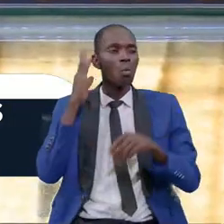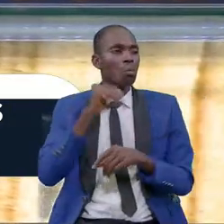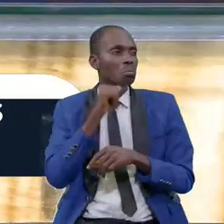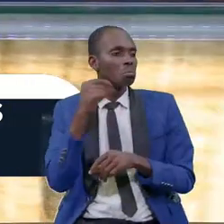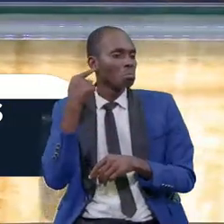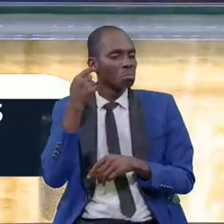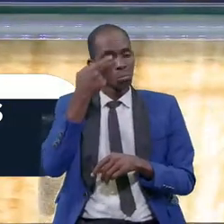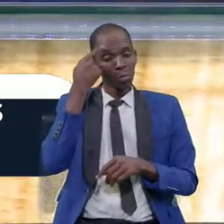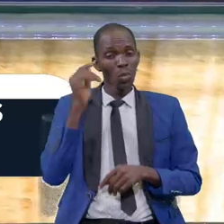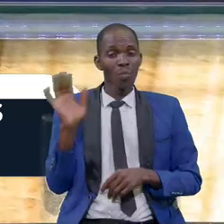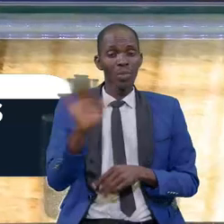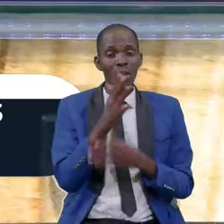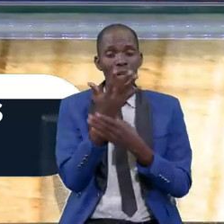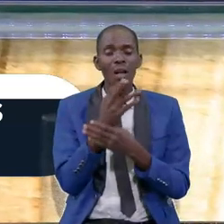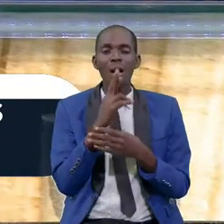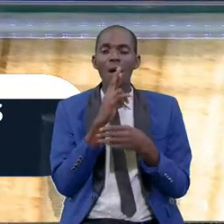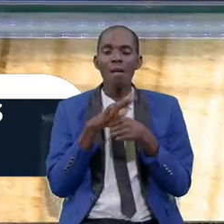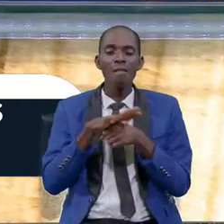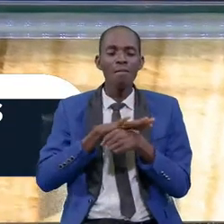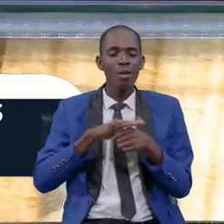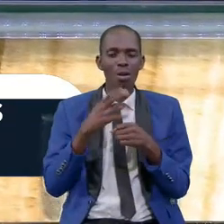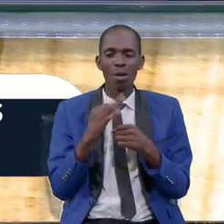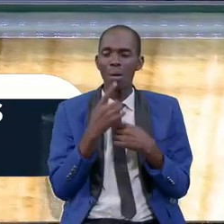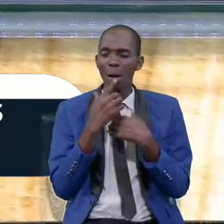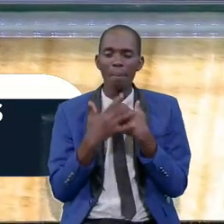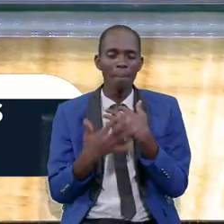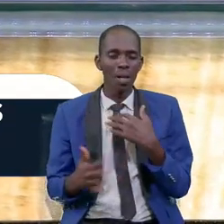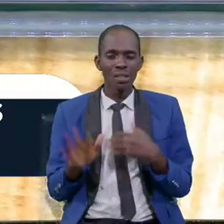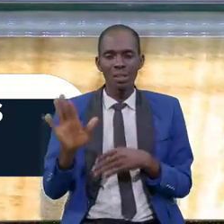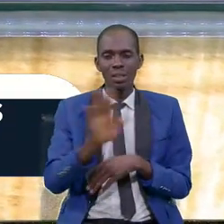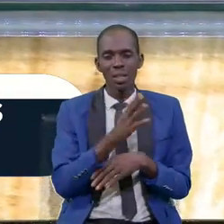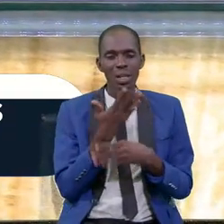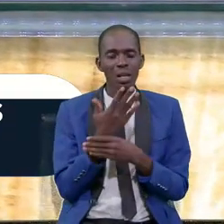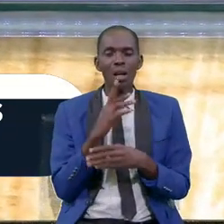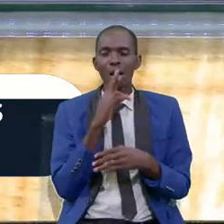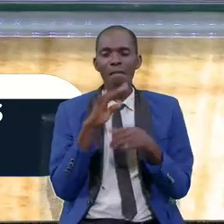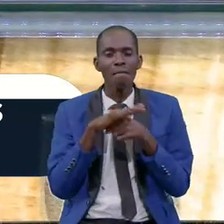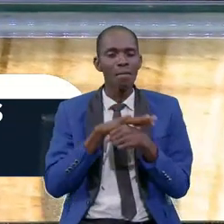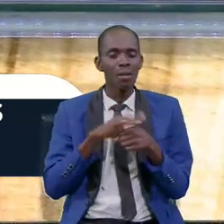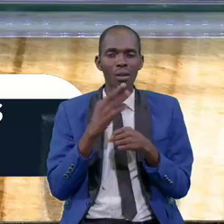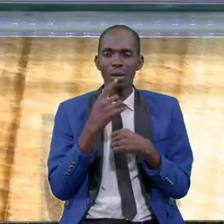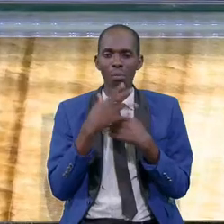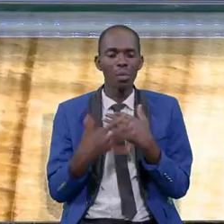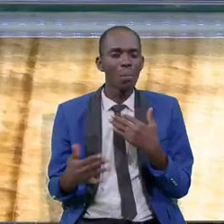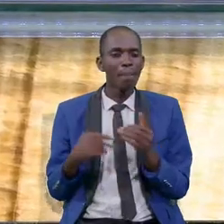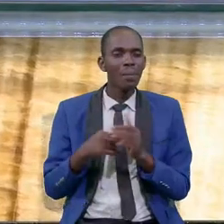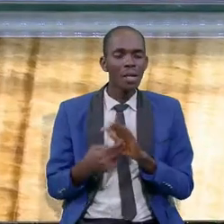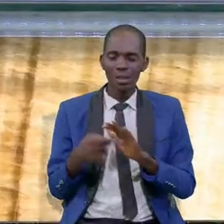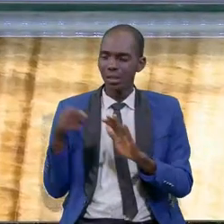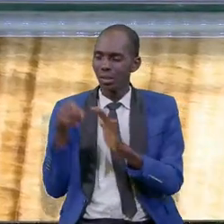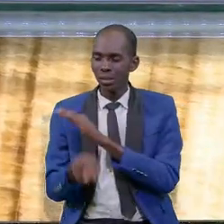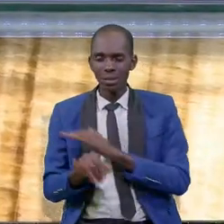sont pleines de sang. Leurs mains sont pleines de sang. Le